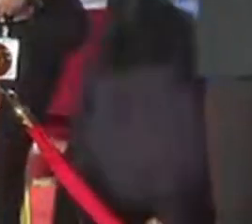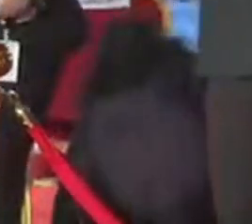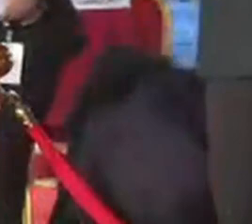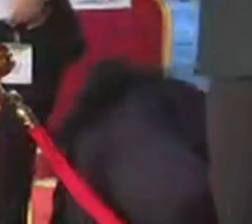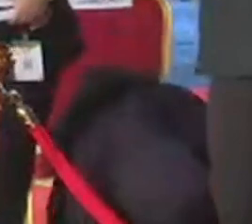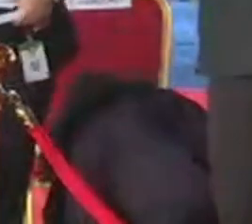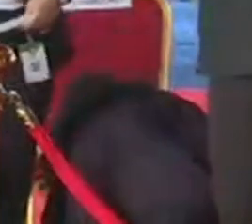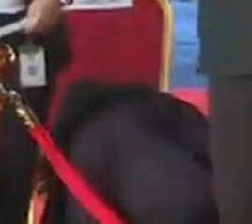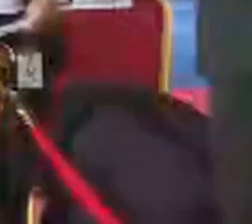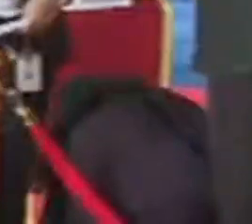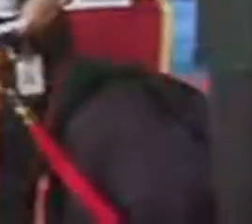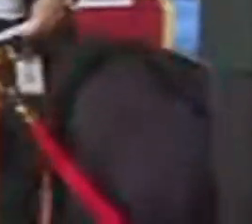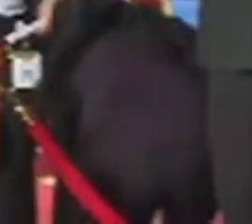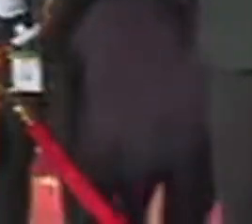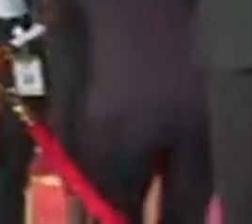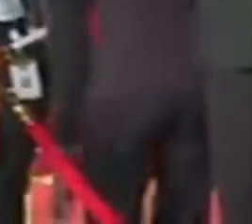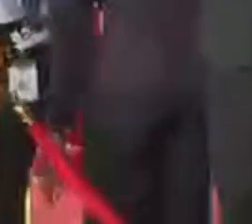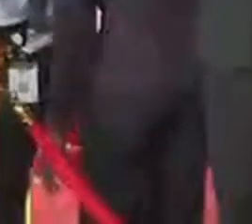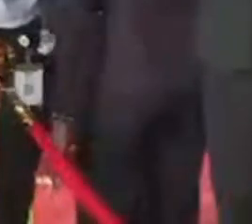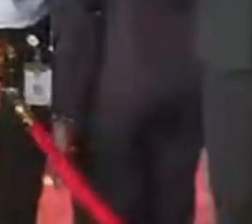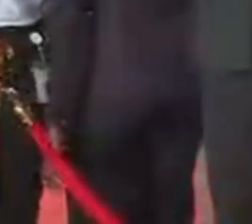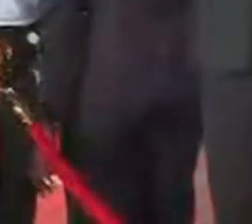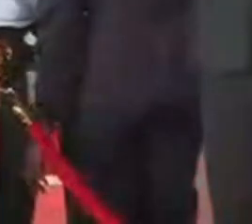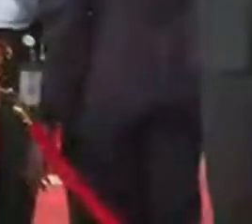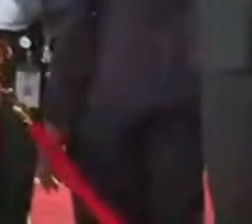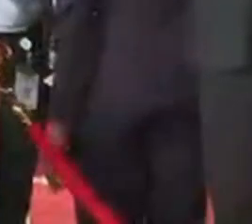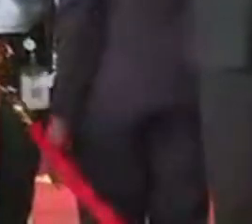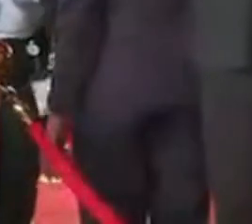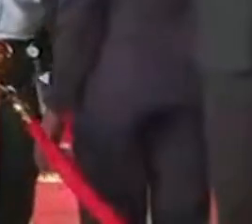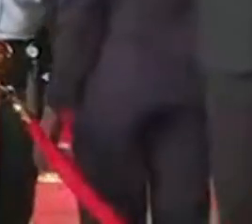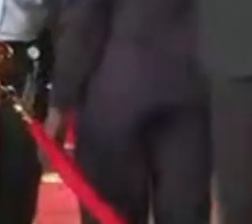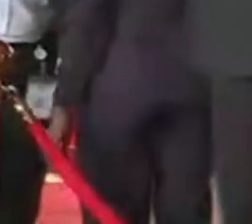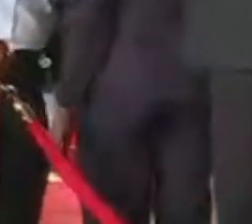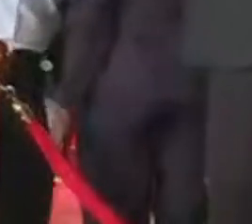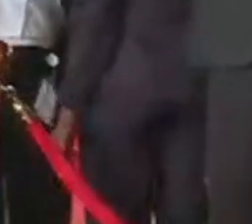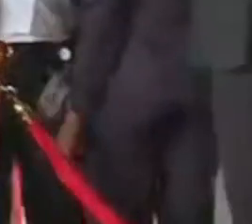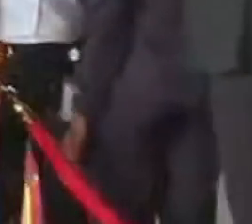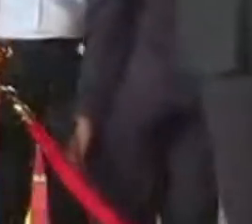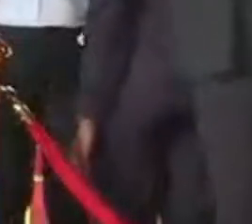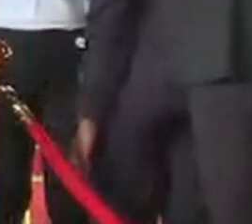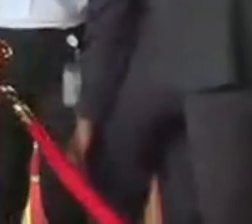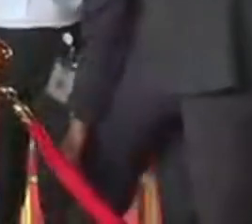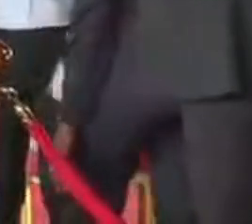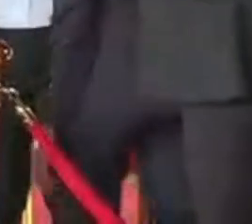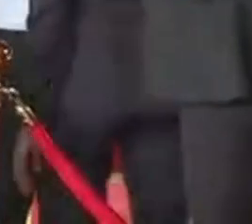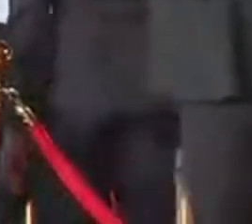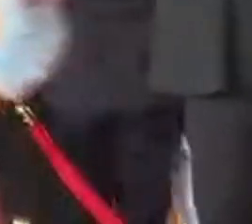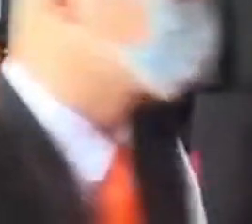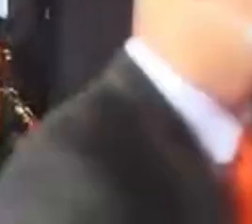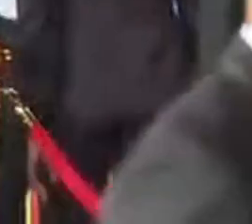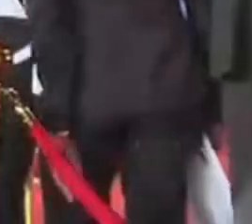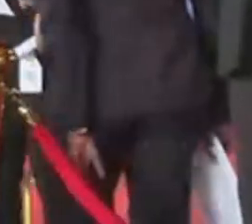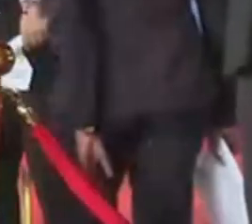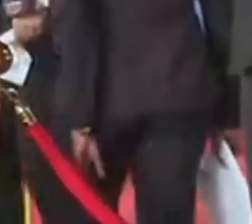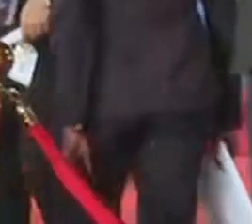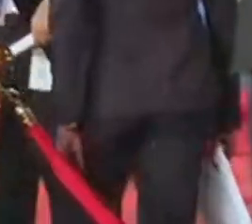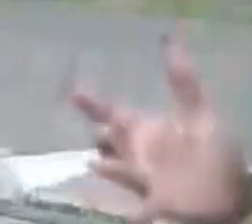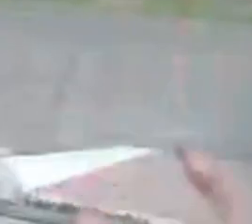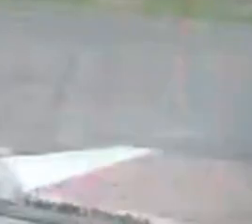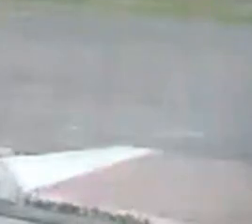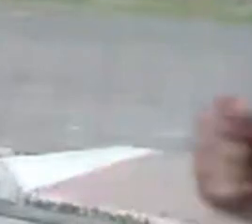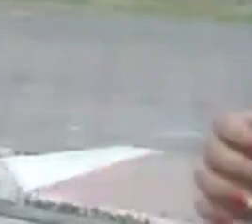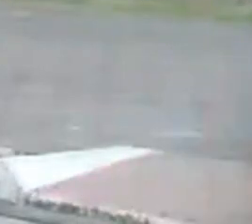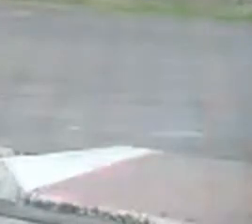naar de geluiden uit het veld, uit de samenleving, zeker op rond deze dag. Sommige mensen vinden dat het geen reden is vandaag om feest te vieren. Want